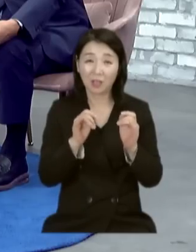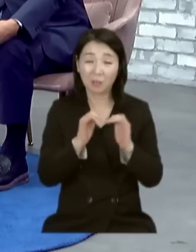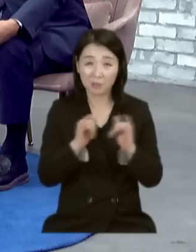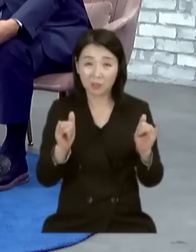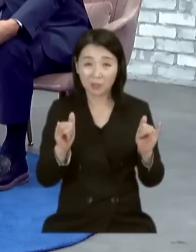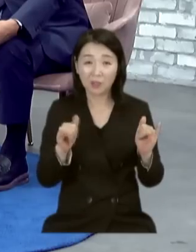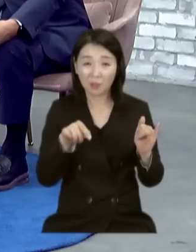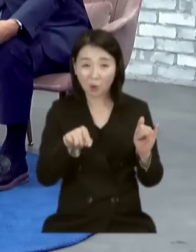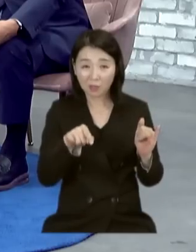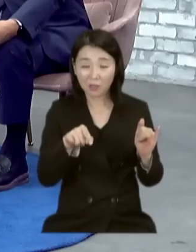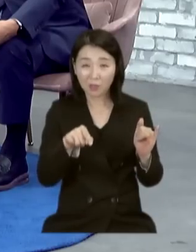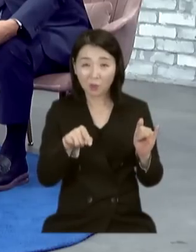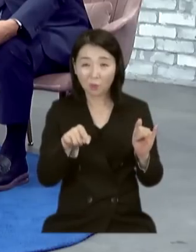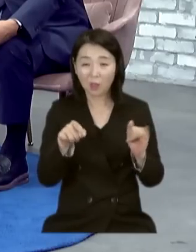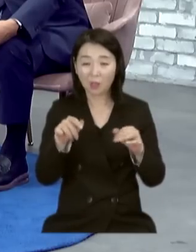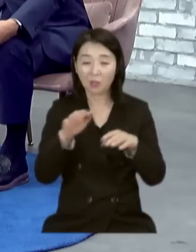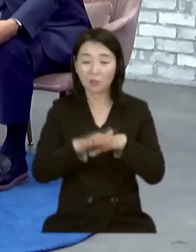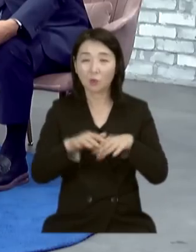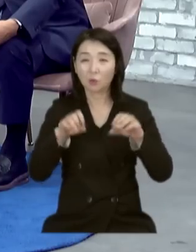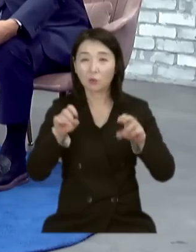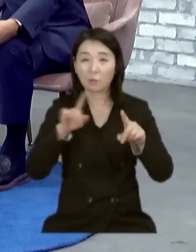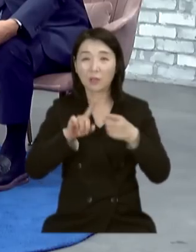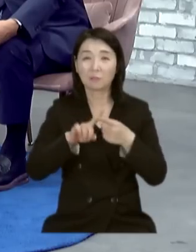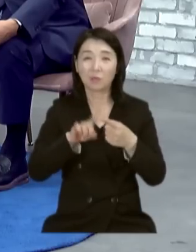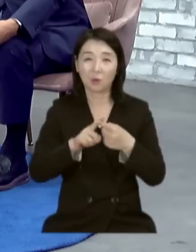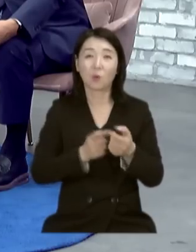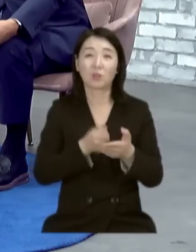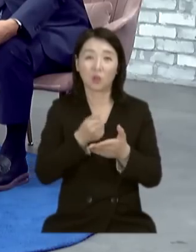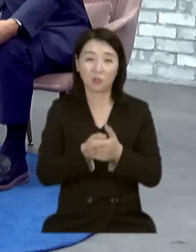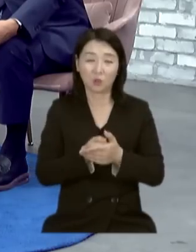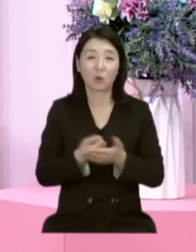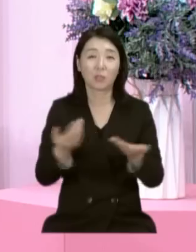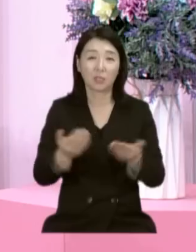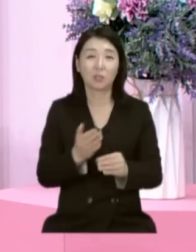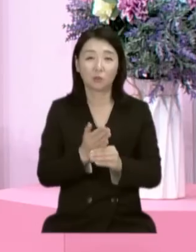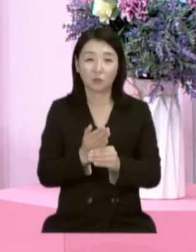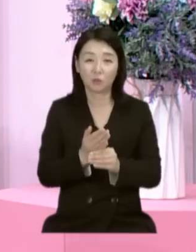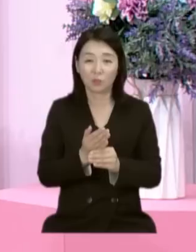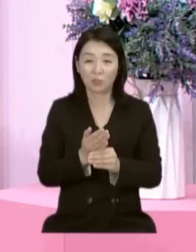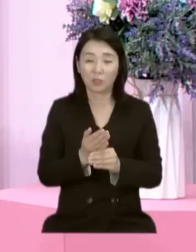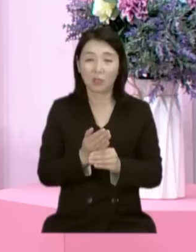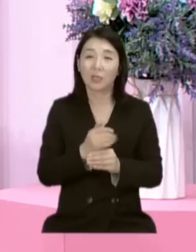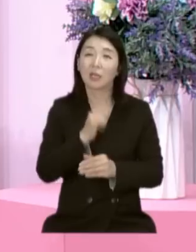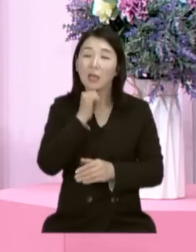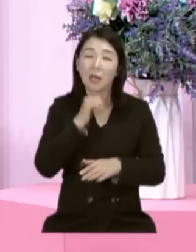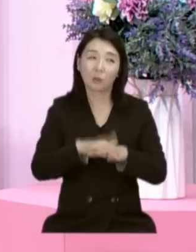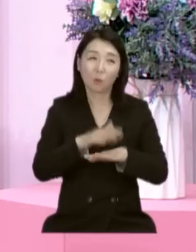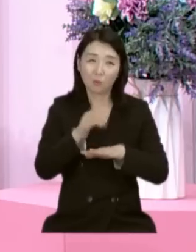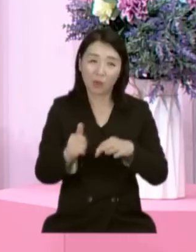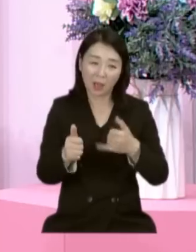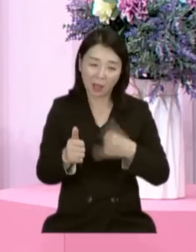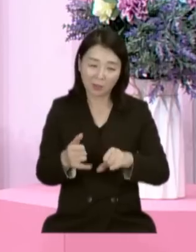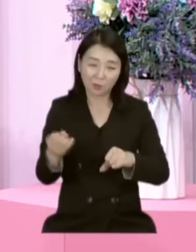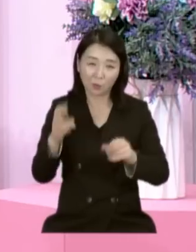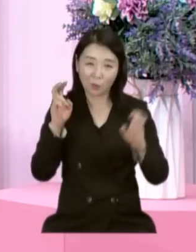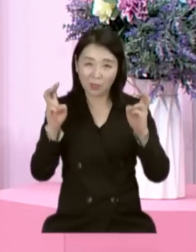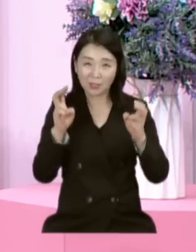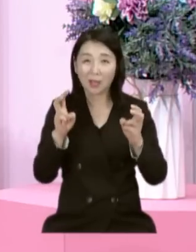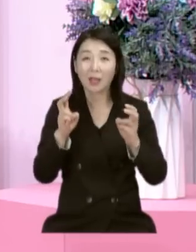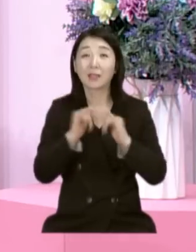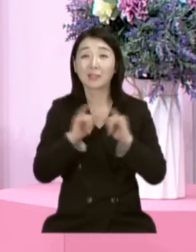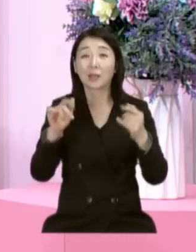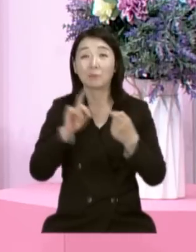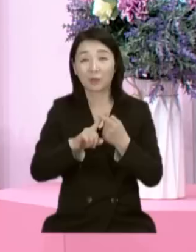1절 말씀으로 이렇게 주제 말씀을 정해서 이렇게 사역을 하고 있습니다. 가난한 농부의 아들에서